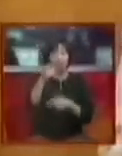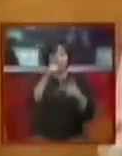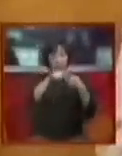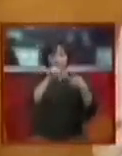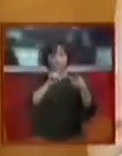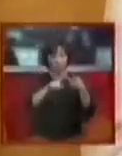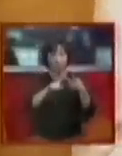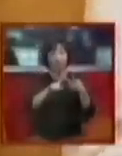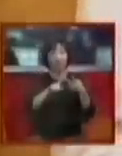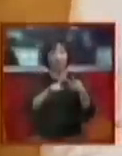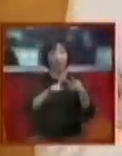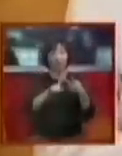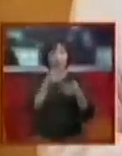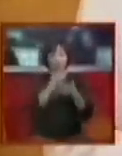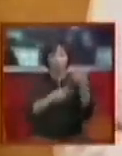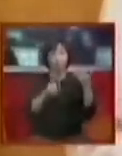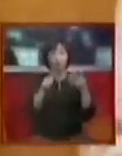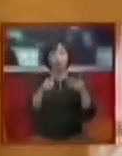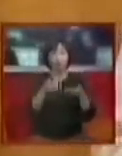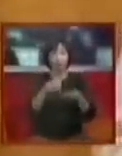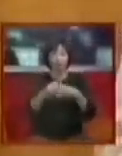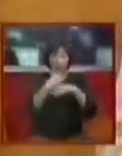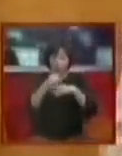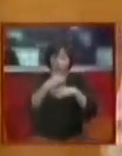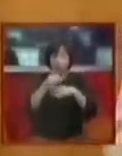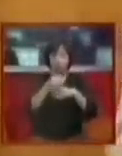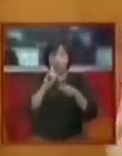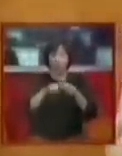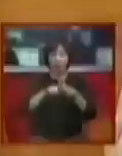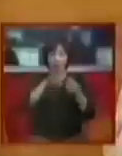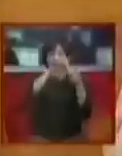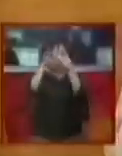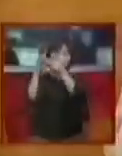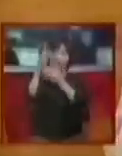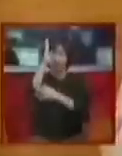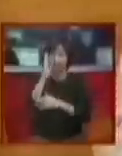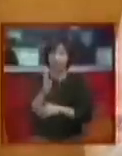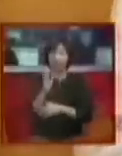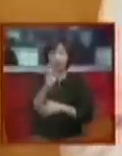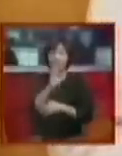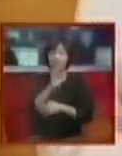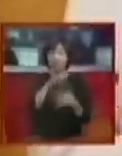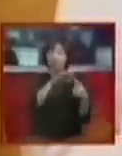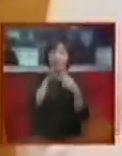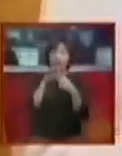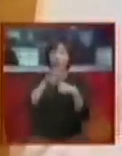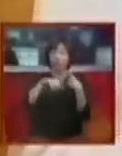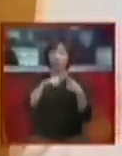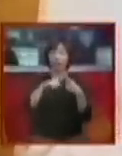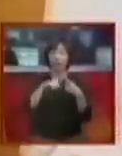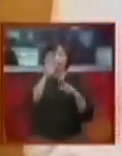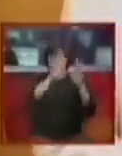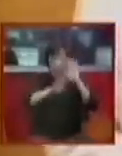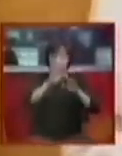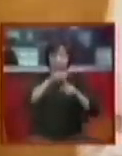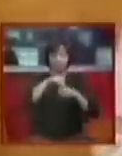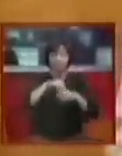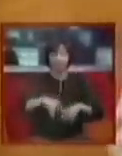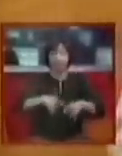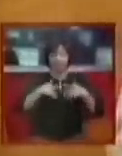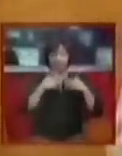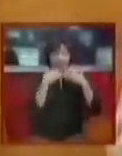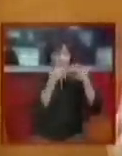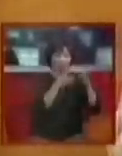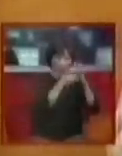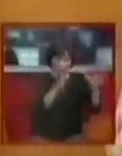Guillen na dumidilig at nagpapalago sa aking buhay espiritual, lalo na sa mga panahong sukdulan ang pagsubok sa amin. Maraming